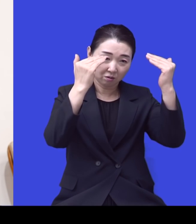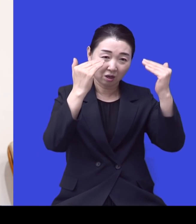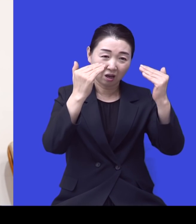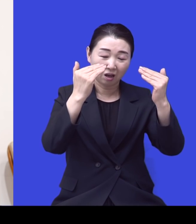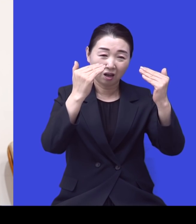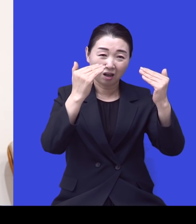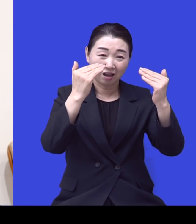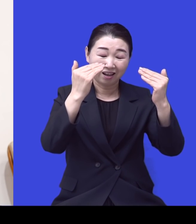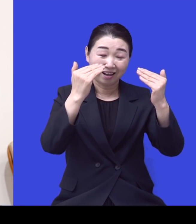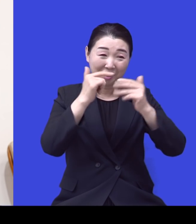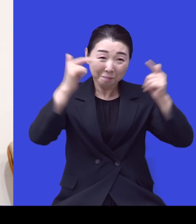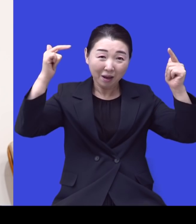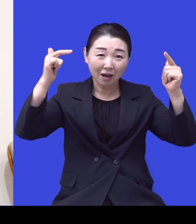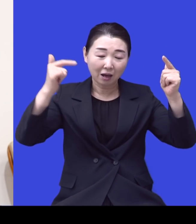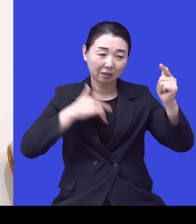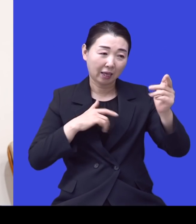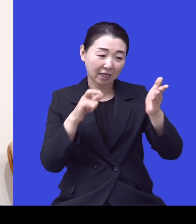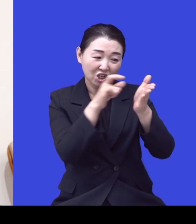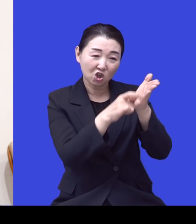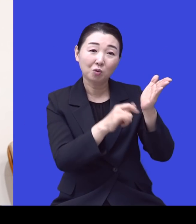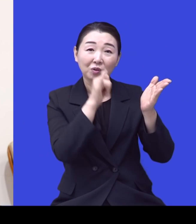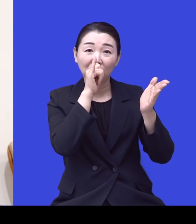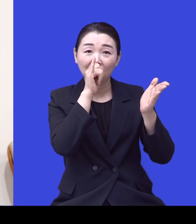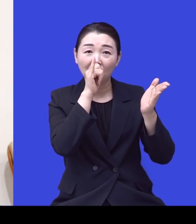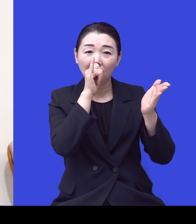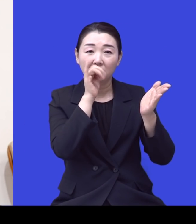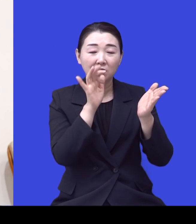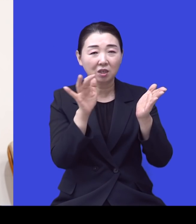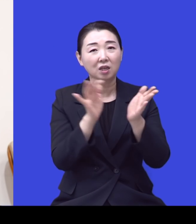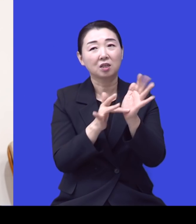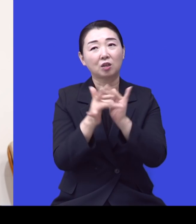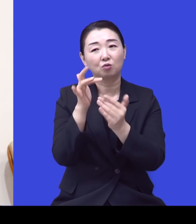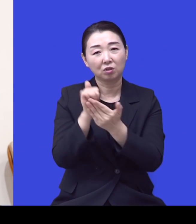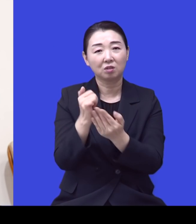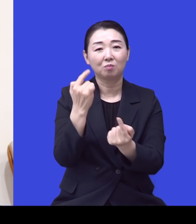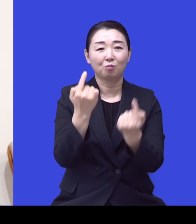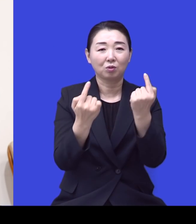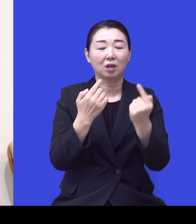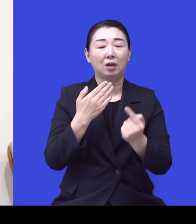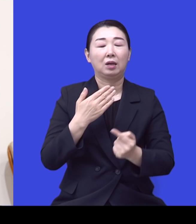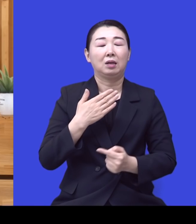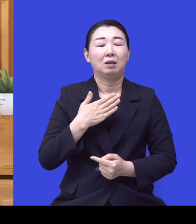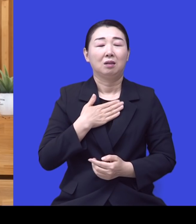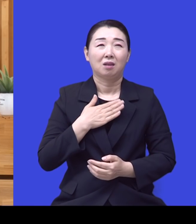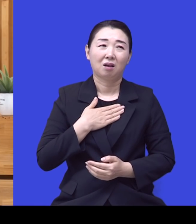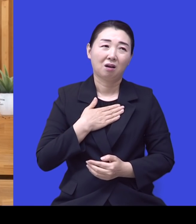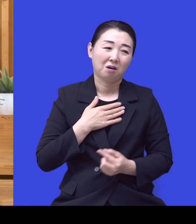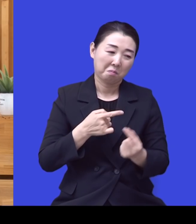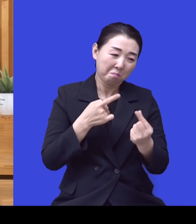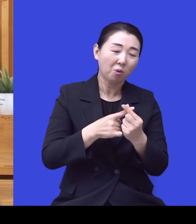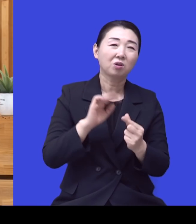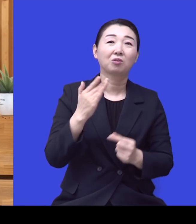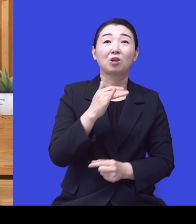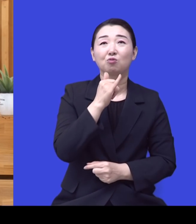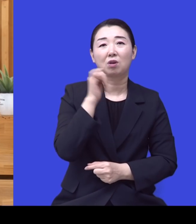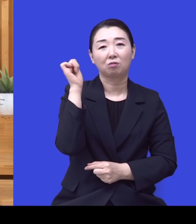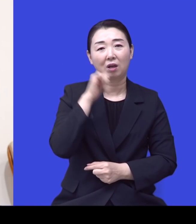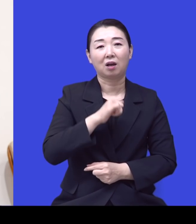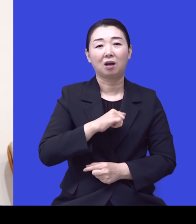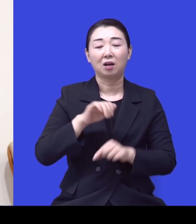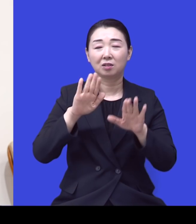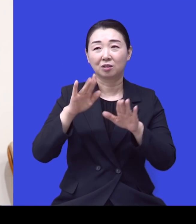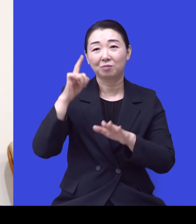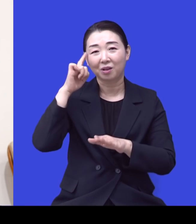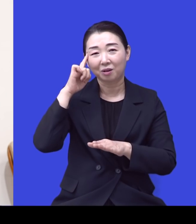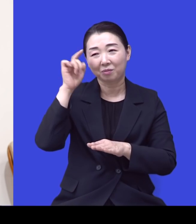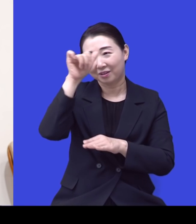것, 네, 네. 내 이름이 올라가는 것, 네. 이게 예수님보다 더 우선순위가 될 수 있겠구나. 네. 지금 생각하면 그 장로님